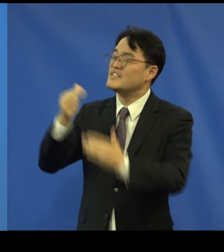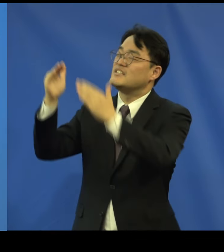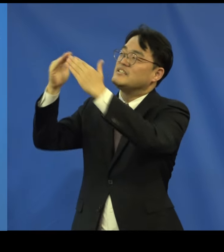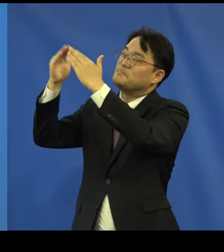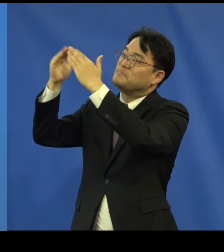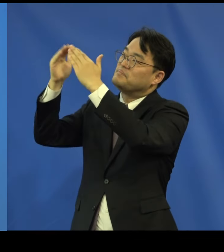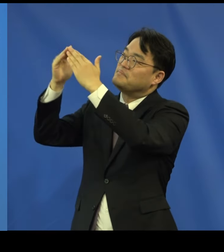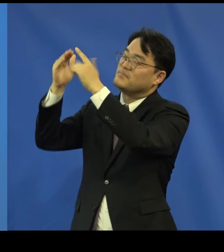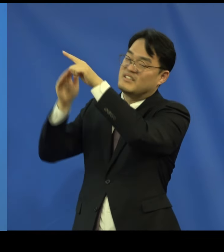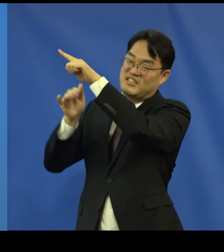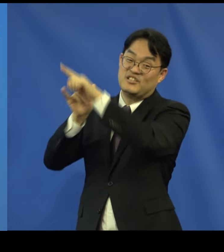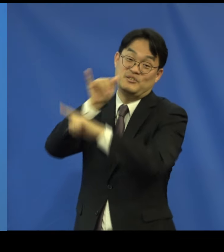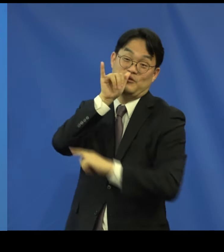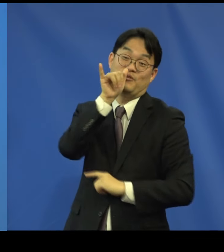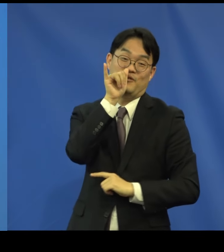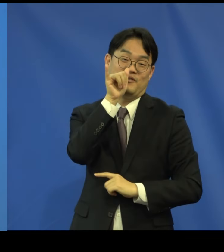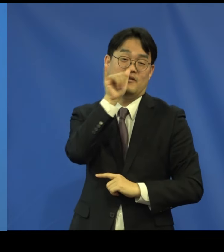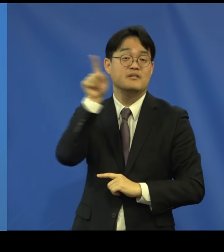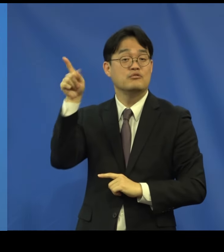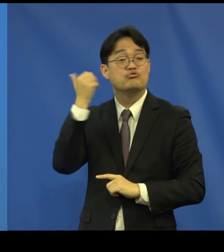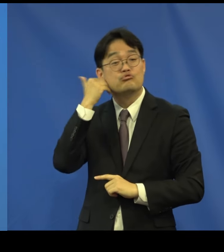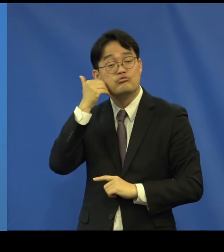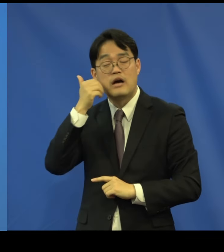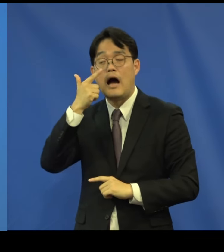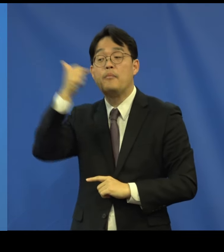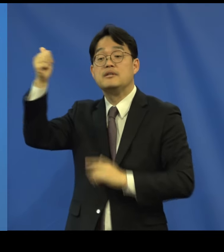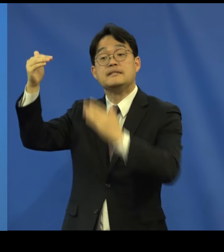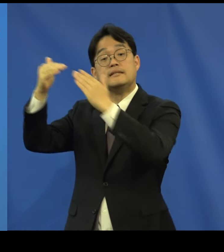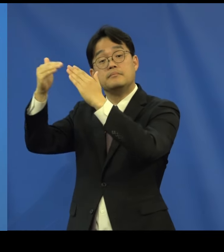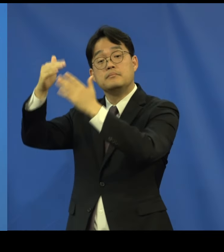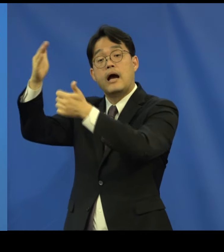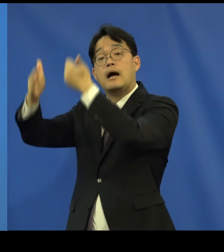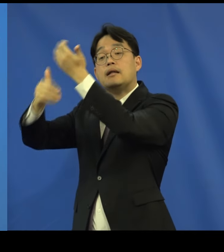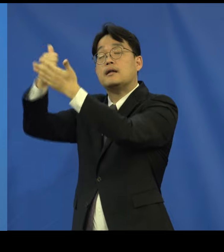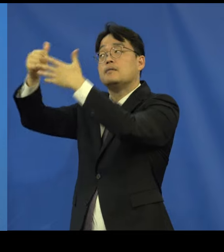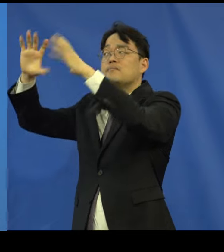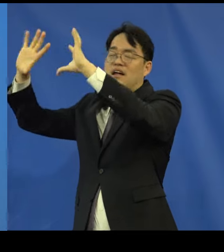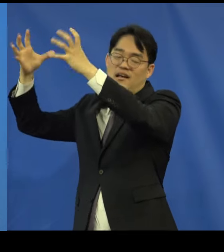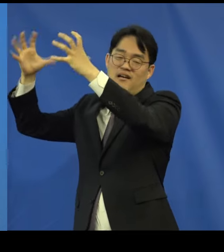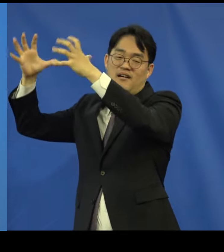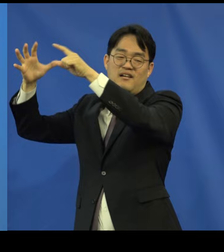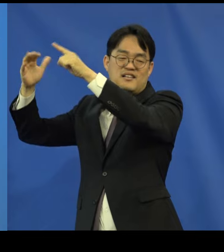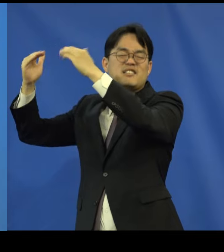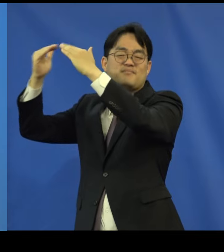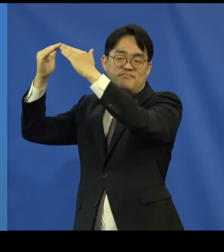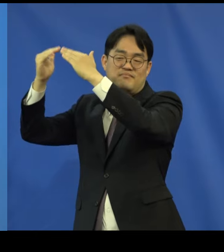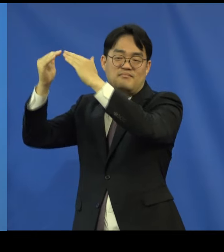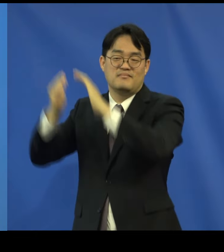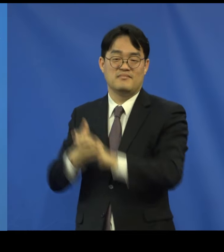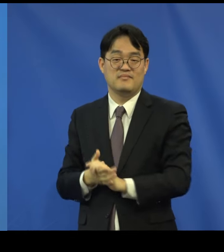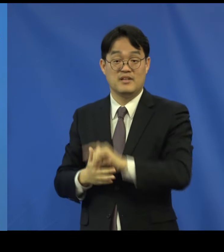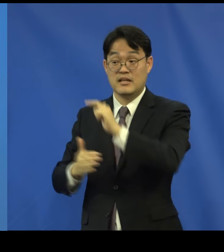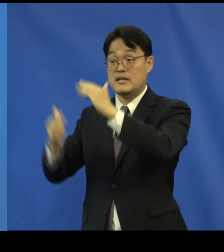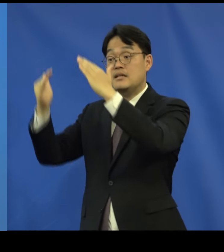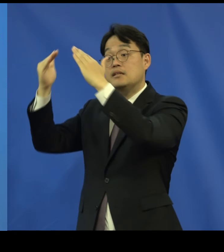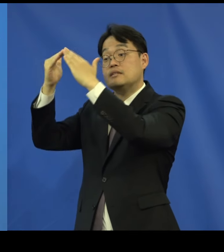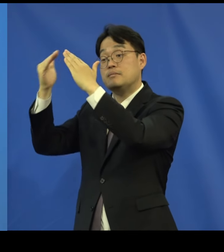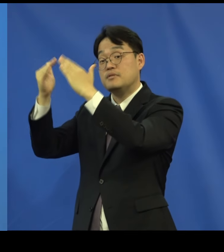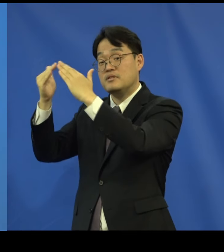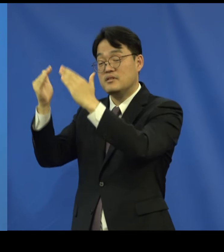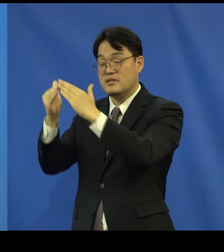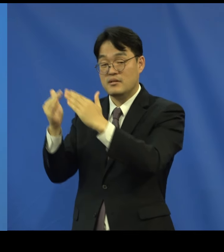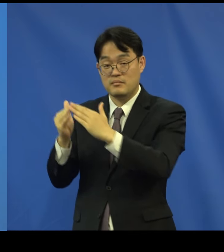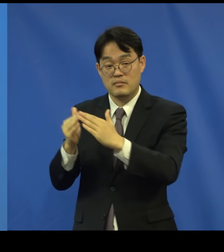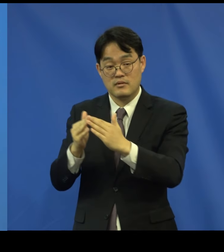왔어요. 여러분, 우리는 그 집이 필요한 것이 일시적인 집이 아니라 영구한 집, 퍼머넌트